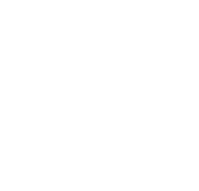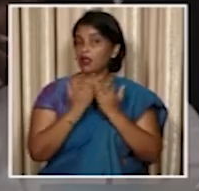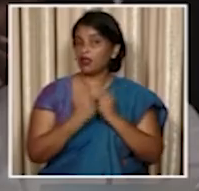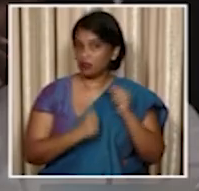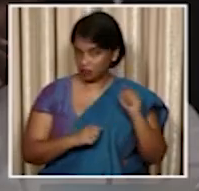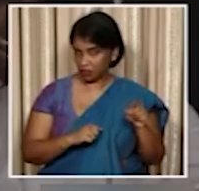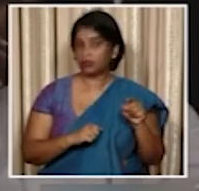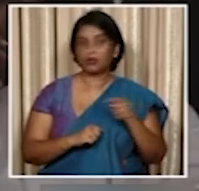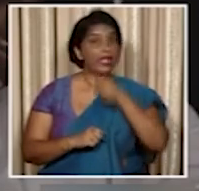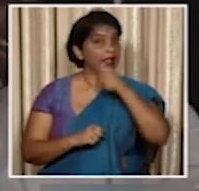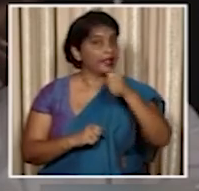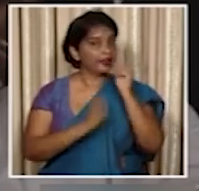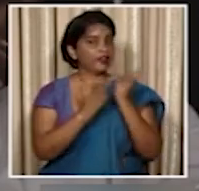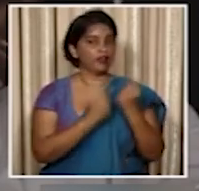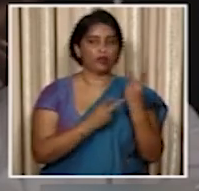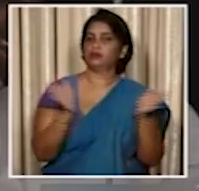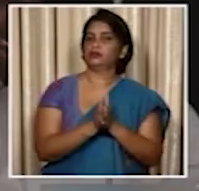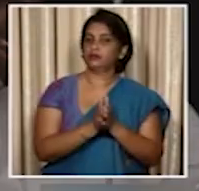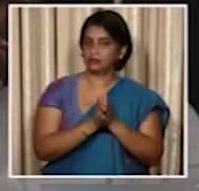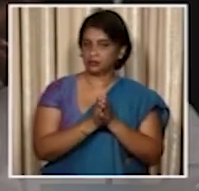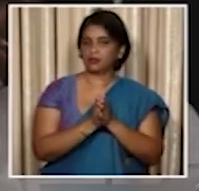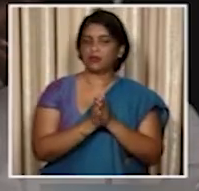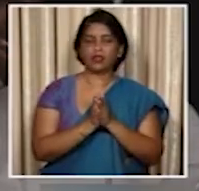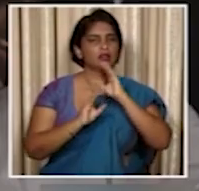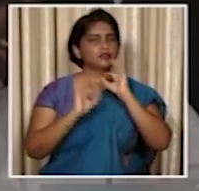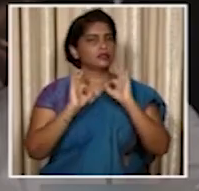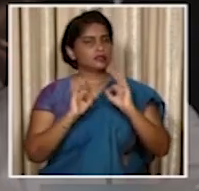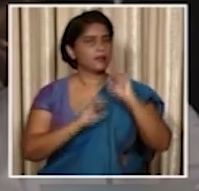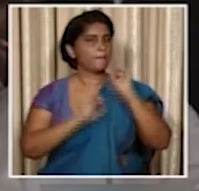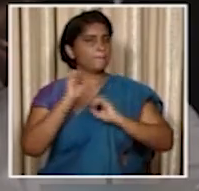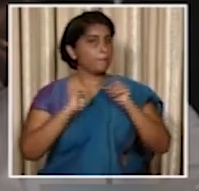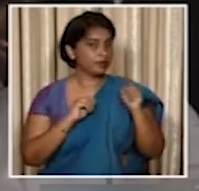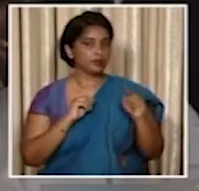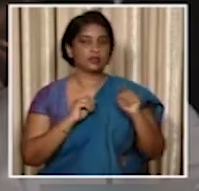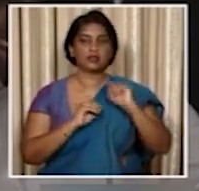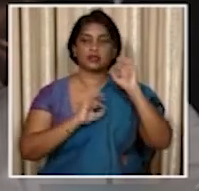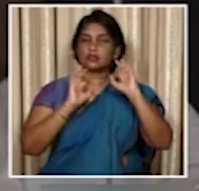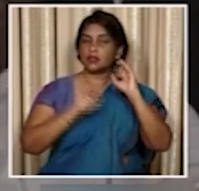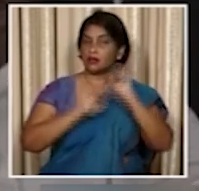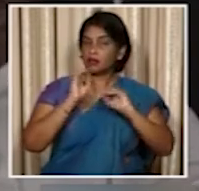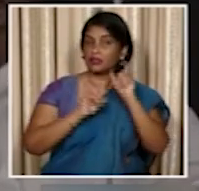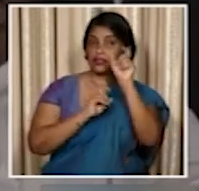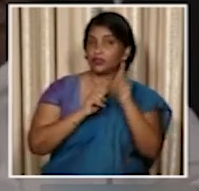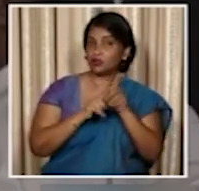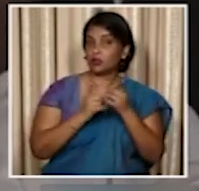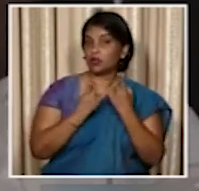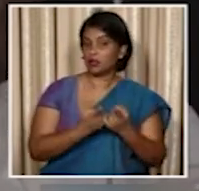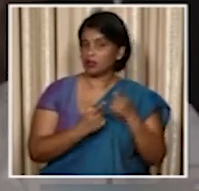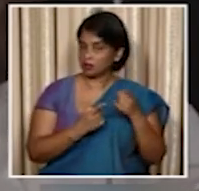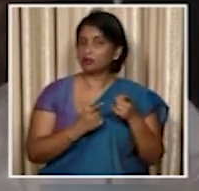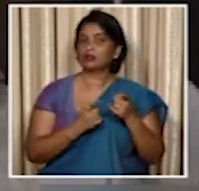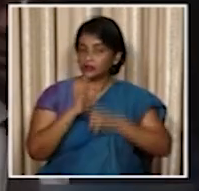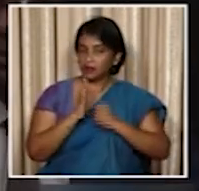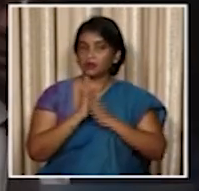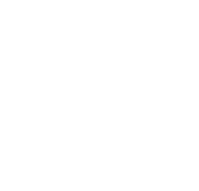ලකුණයි ඉන්ටර්වියු එකේ ලකුණයි කියන දෙක එකතු කරලා සාමාන්‍ය අගය වෙනවා. ඒ සාමාන්‍ය අගය අනුව විශේෂට තියෙන පුරප්පාඩු අනුව